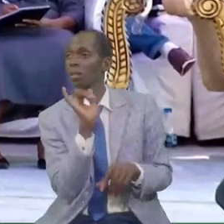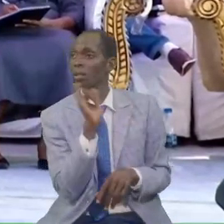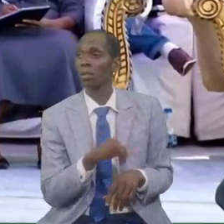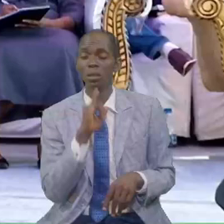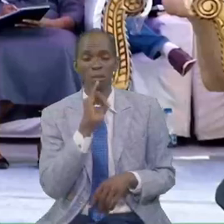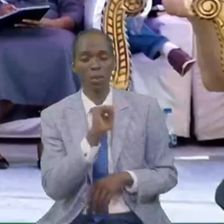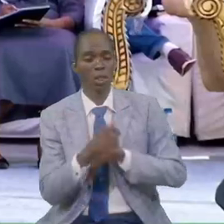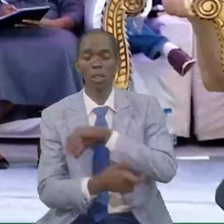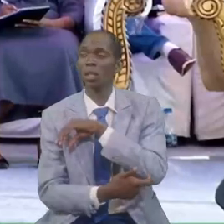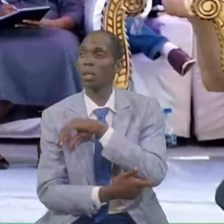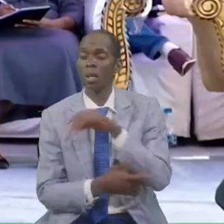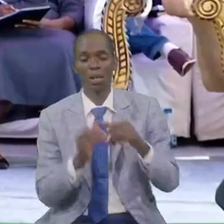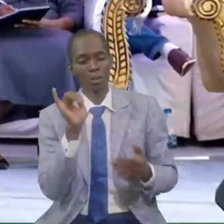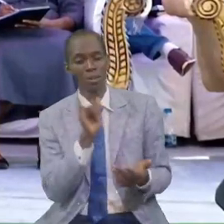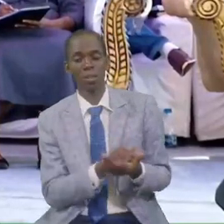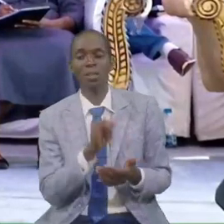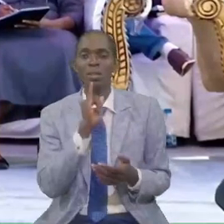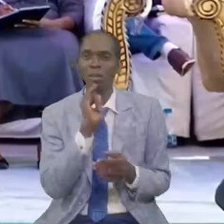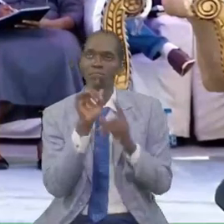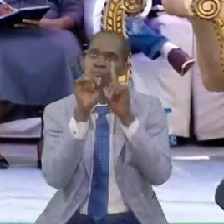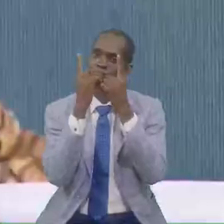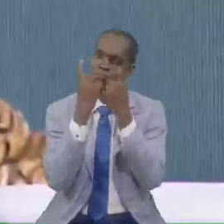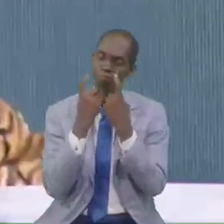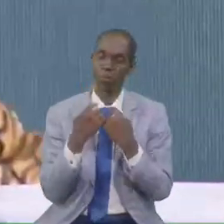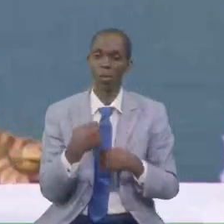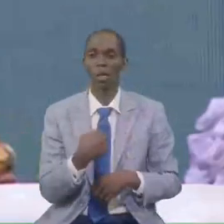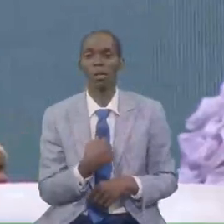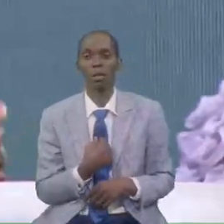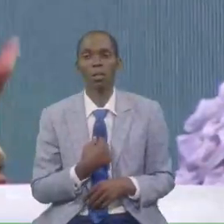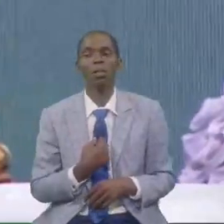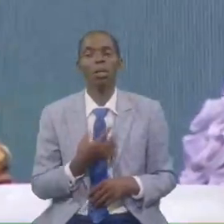une tentation. Et ça, c'est une épreuve.